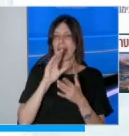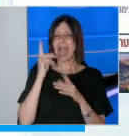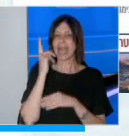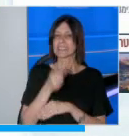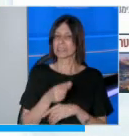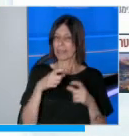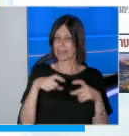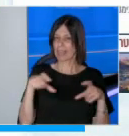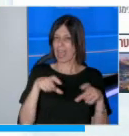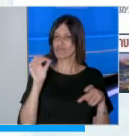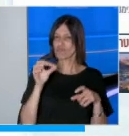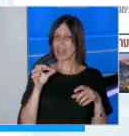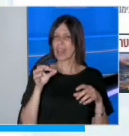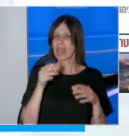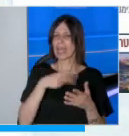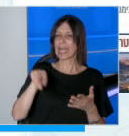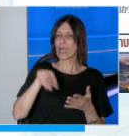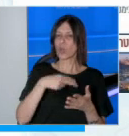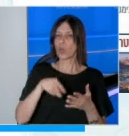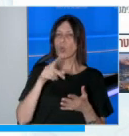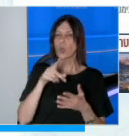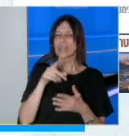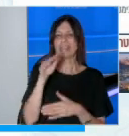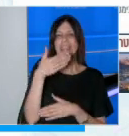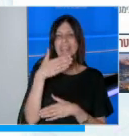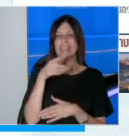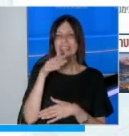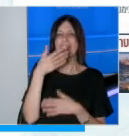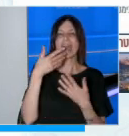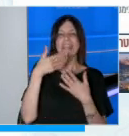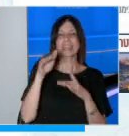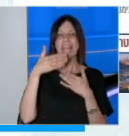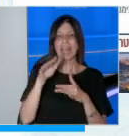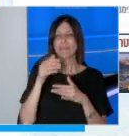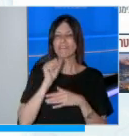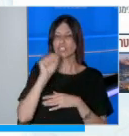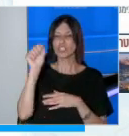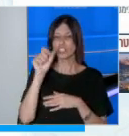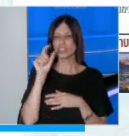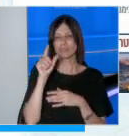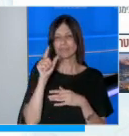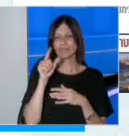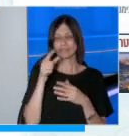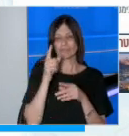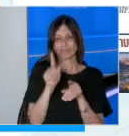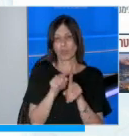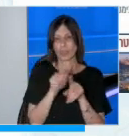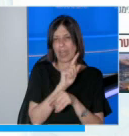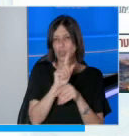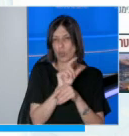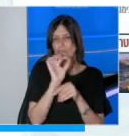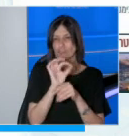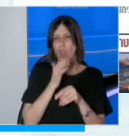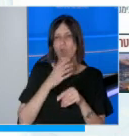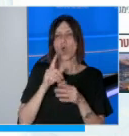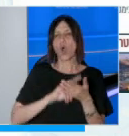עיריית ירושלים לריקוד הדגלים הפשיסטי שמתקיים בצל חודש הרמדאן של הערבים, וזה הציטוט, הטעות